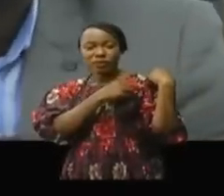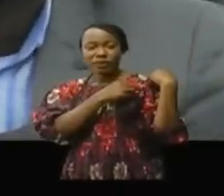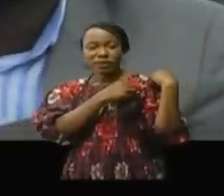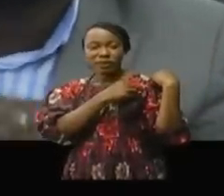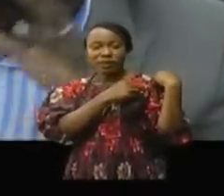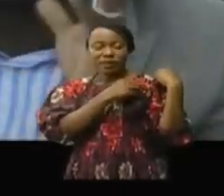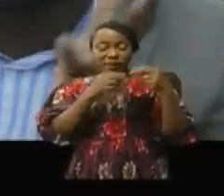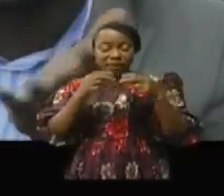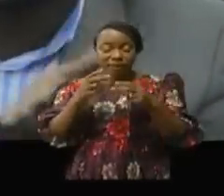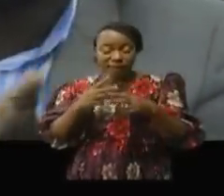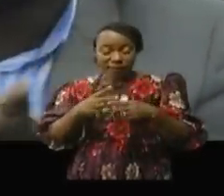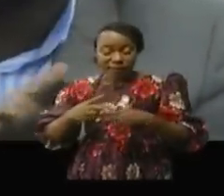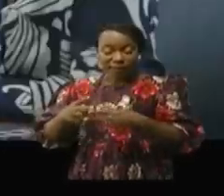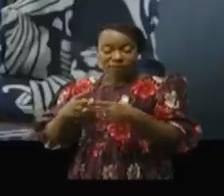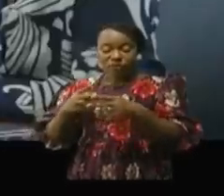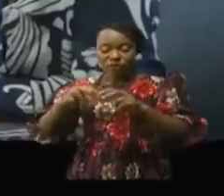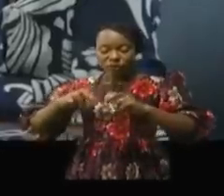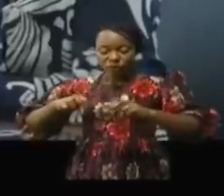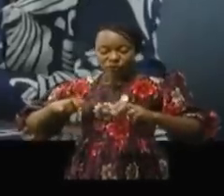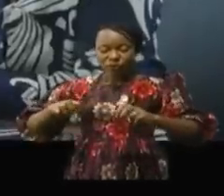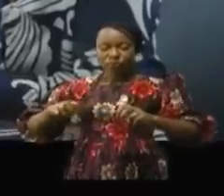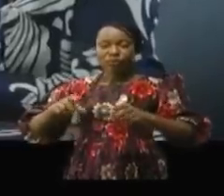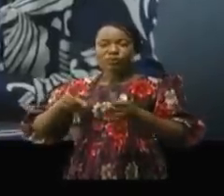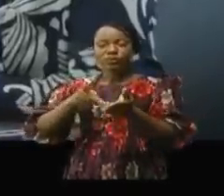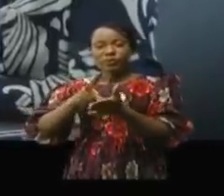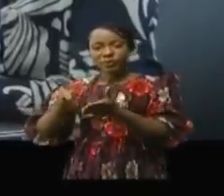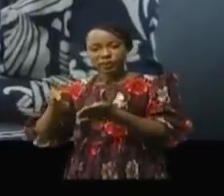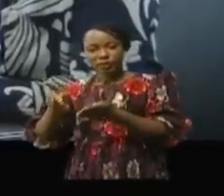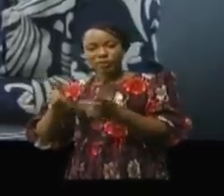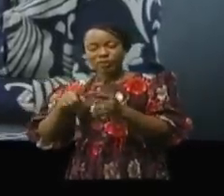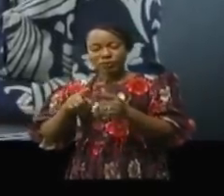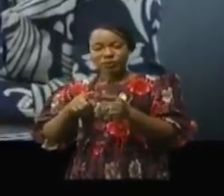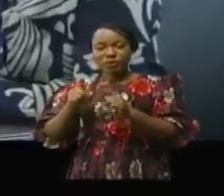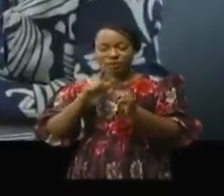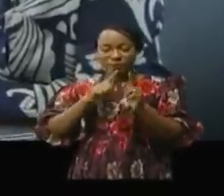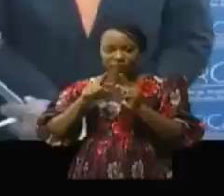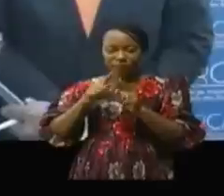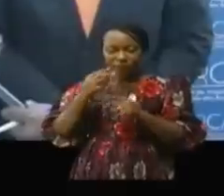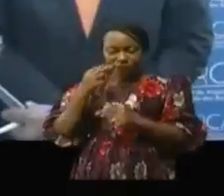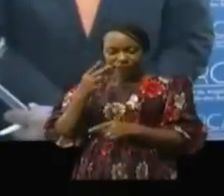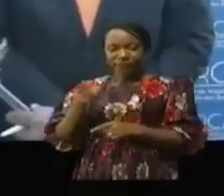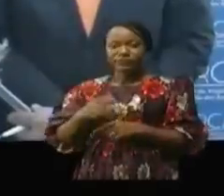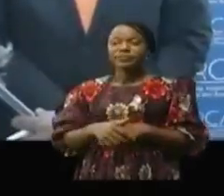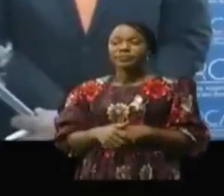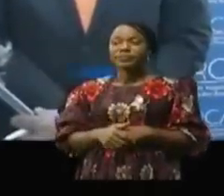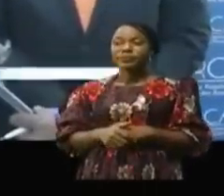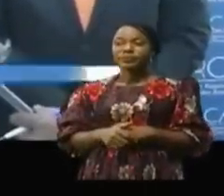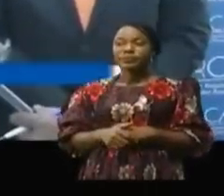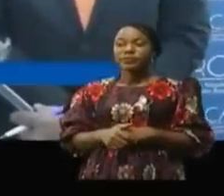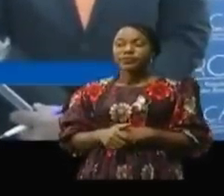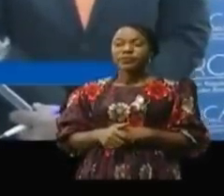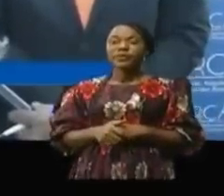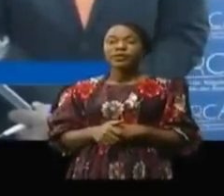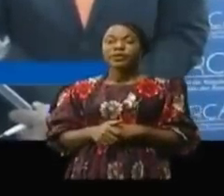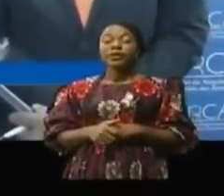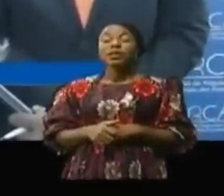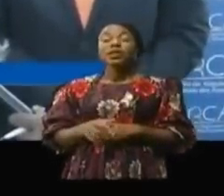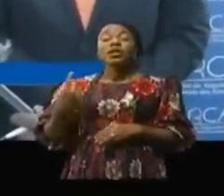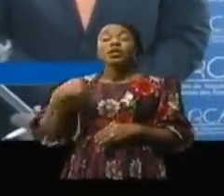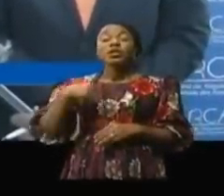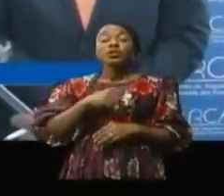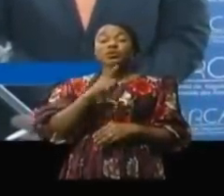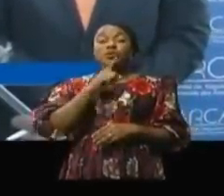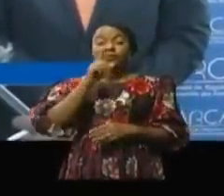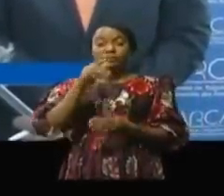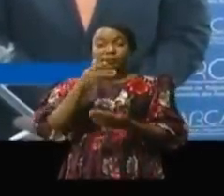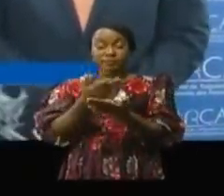sigle, conduite par le directeur général adjoint Fanny Mbiko et Alain Kata. On a fait le déplacement pour nous enquérir des